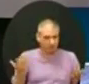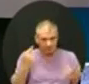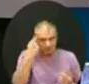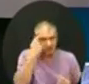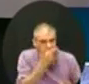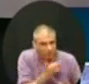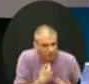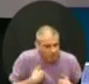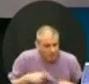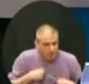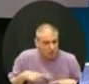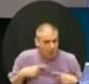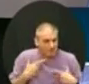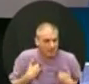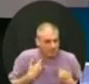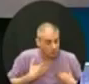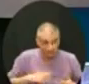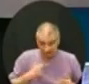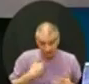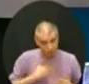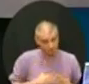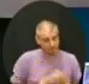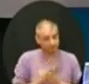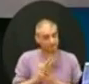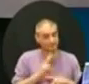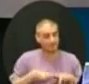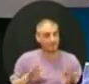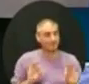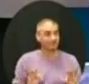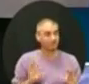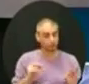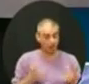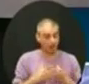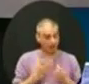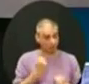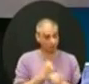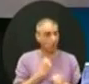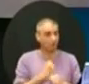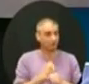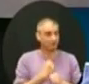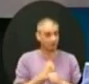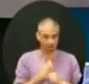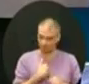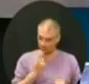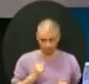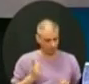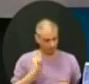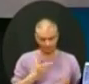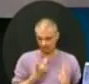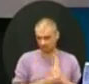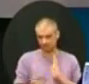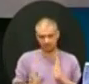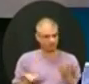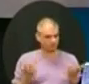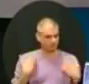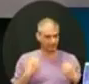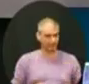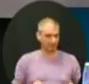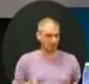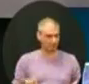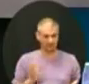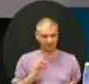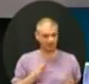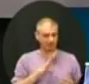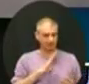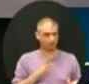תחשבו, אנחנו חיים, אנחנו רוצים, אם אנחנו רוצים ליצור מציאות של עם שיוצר, אז אנחנו חייבים לרדת מהקטע הביטחוני והקטע